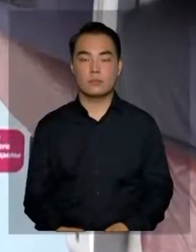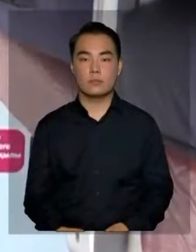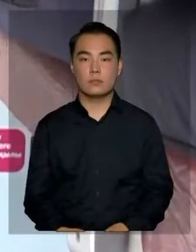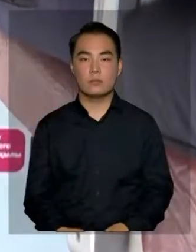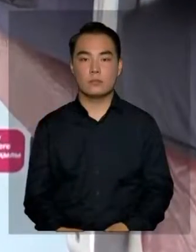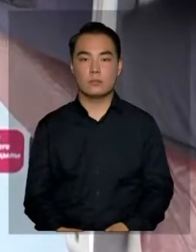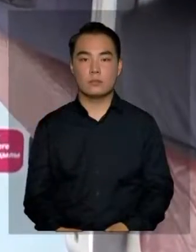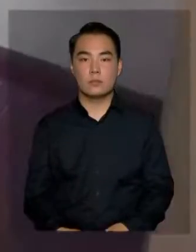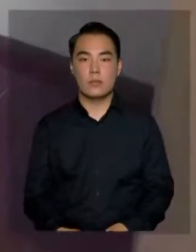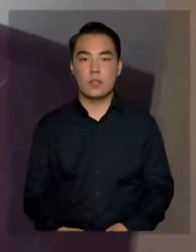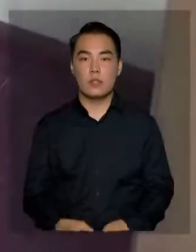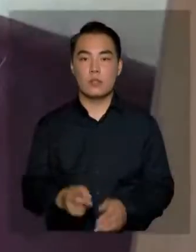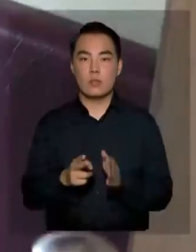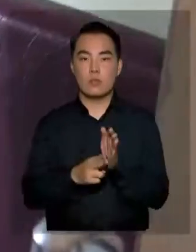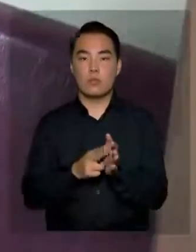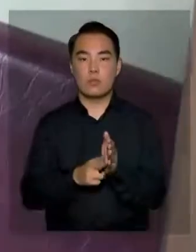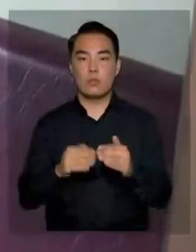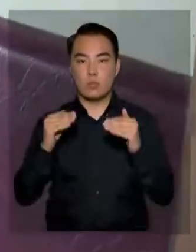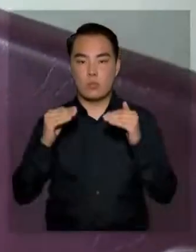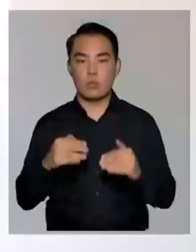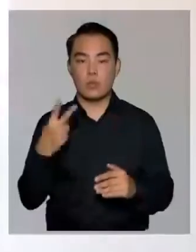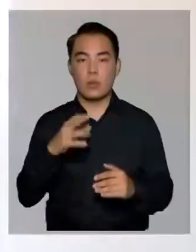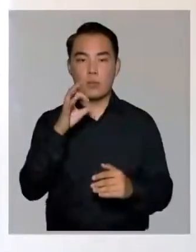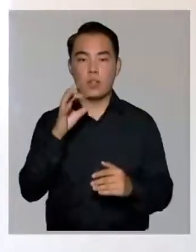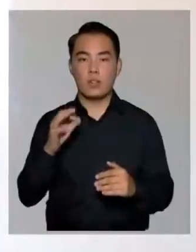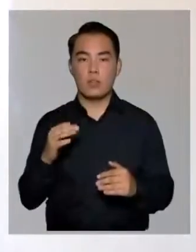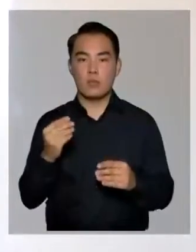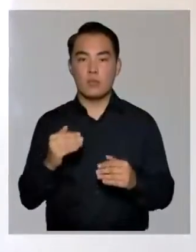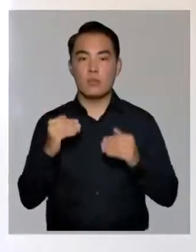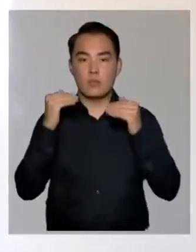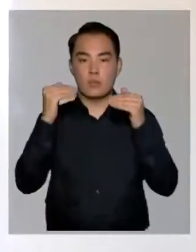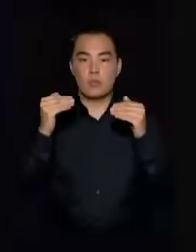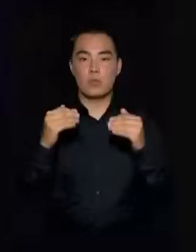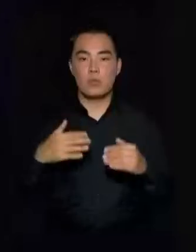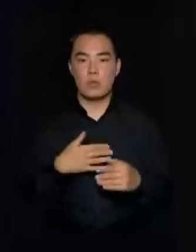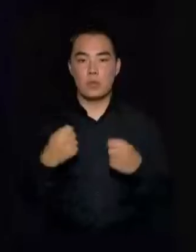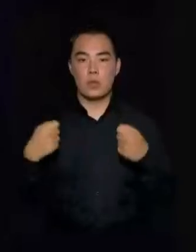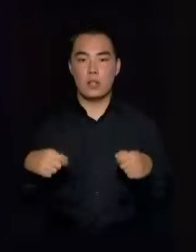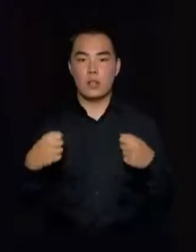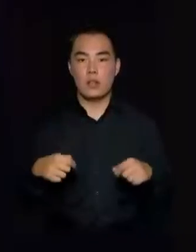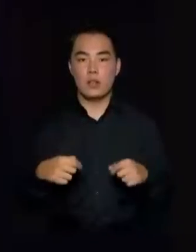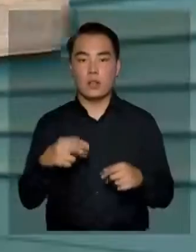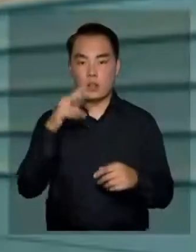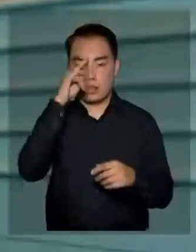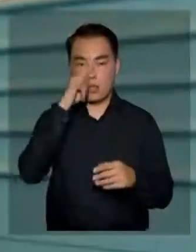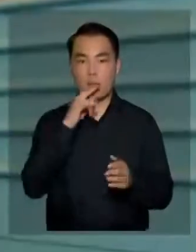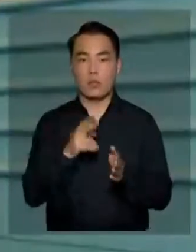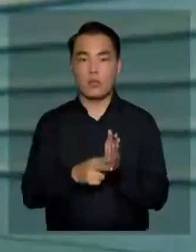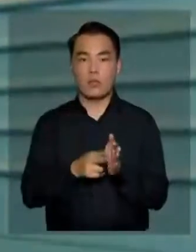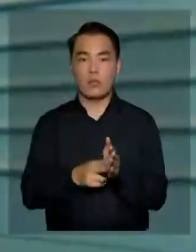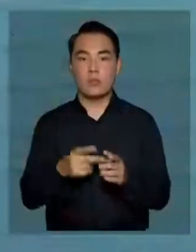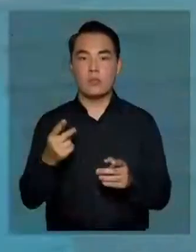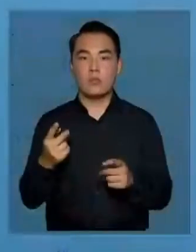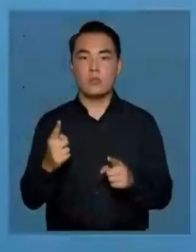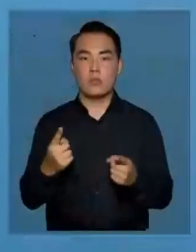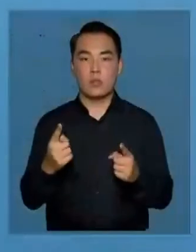алсақ. Жолаушылар пойызының астыңғы орындары 20%-ға қымбатқа сатылмақ. Қазақстан темір жолының жаңа жобасы жайлы не